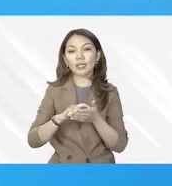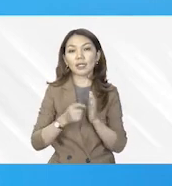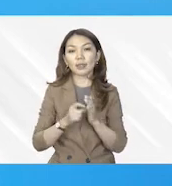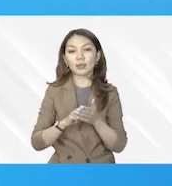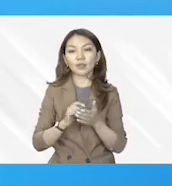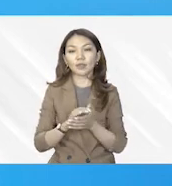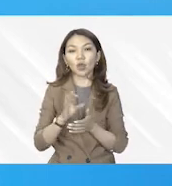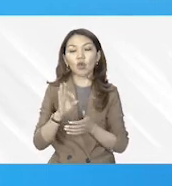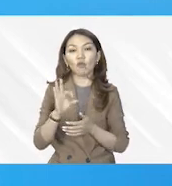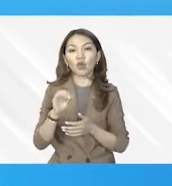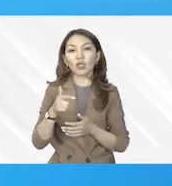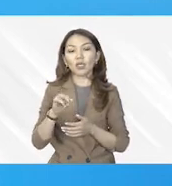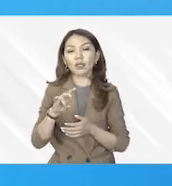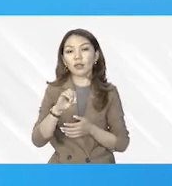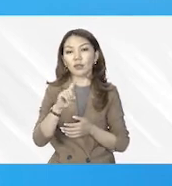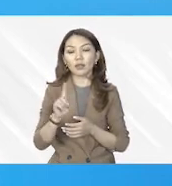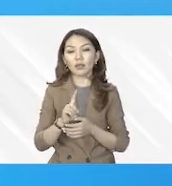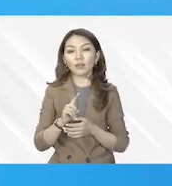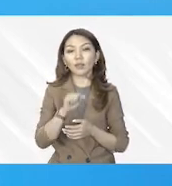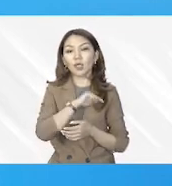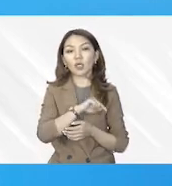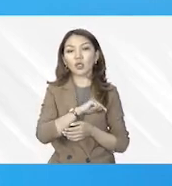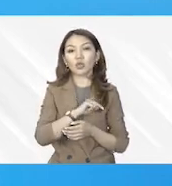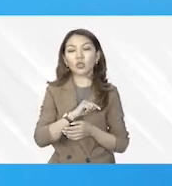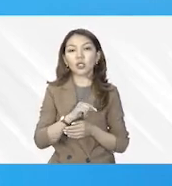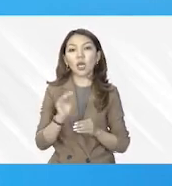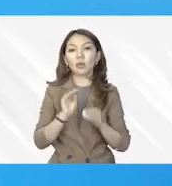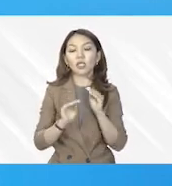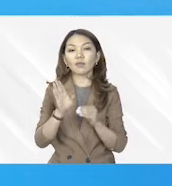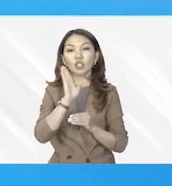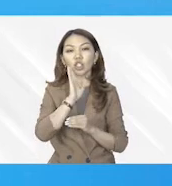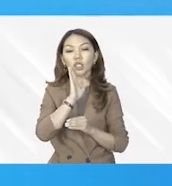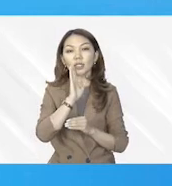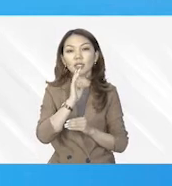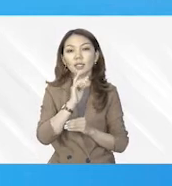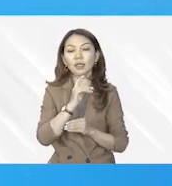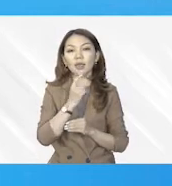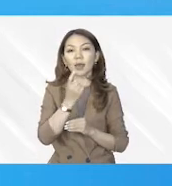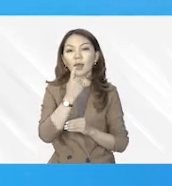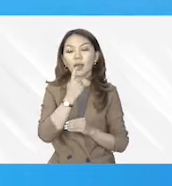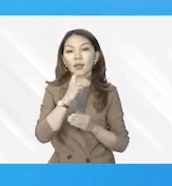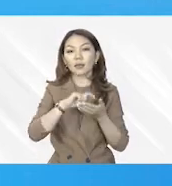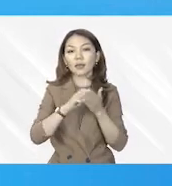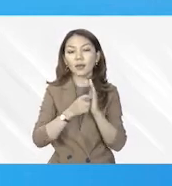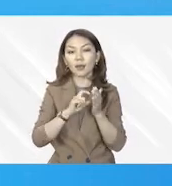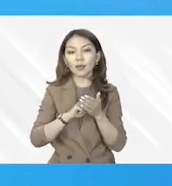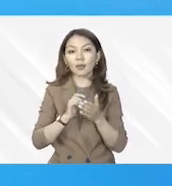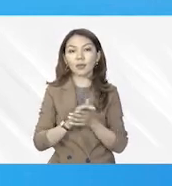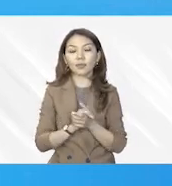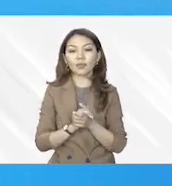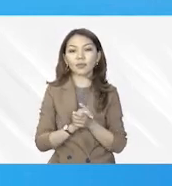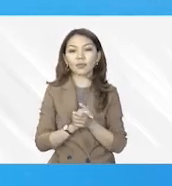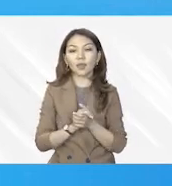Овогенез характеризуется образованием женских половых клеток, яйцеклеток. Процесс